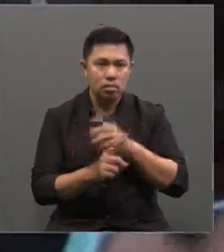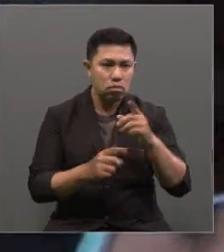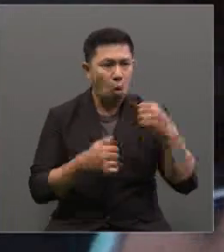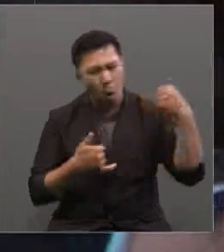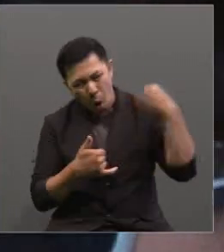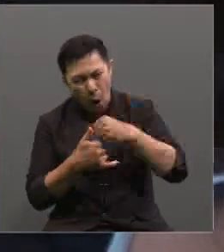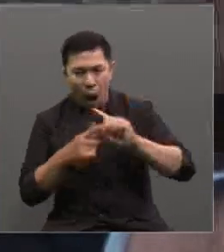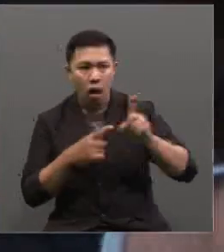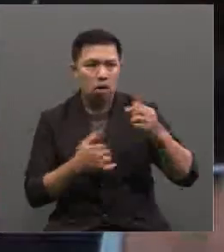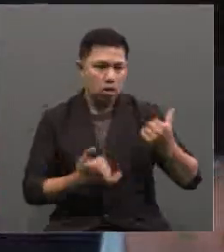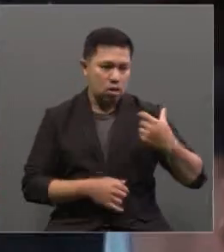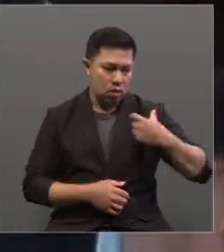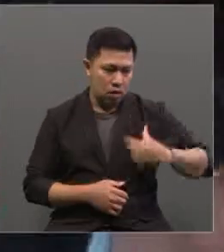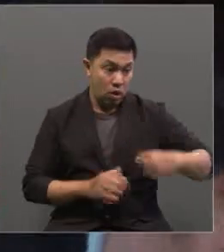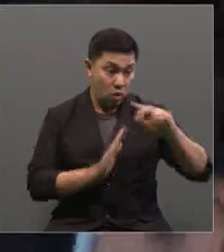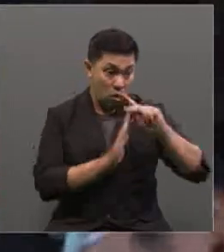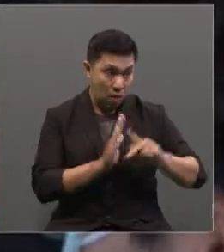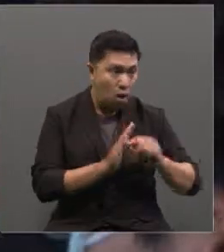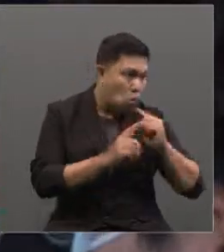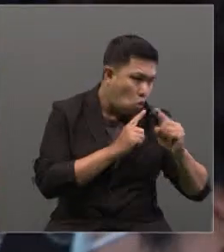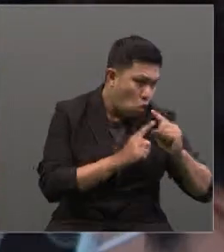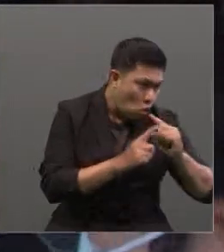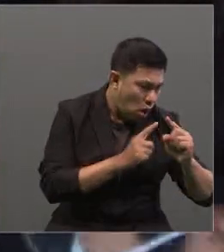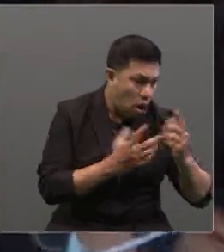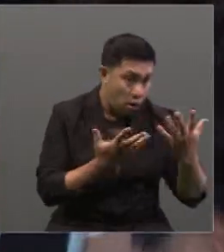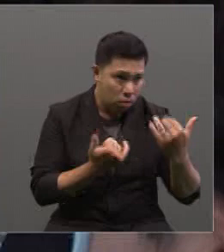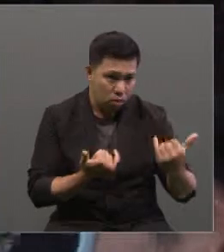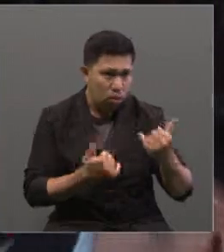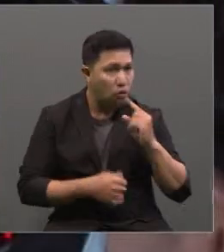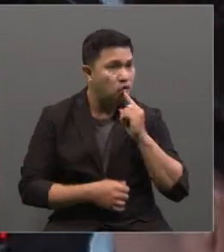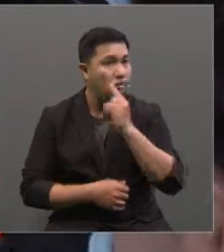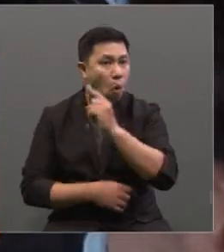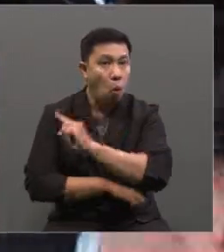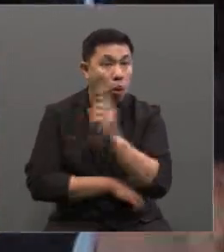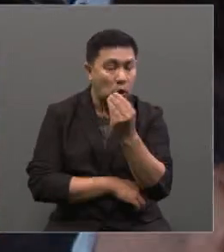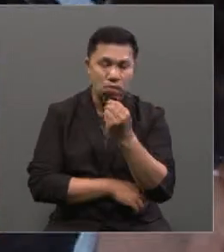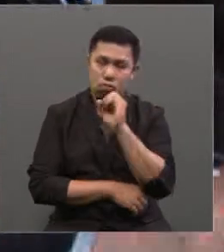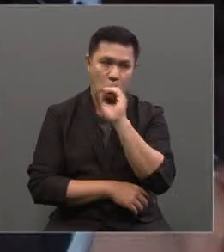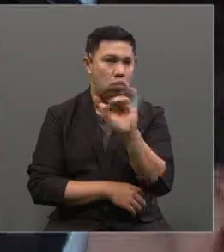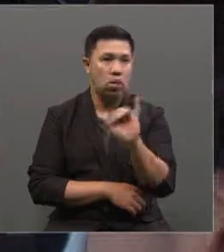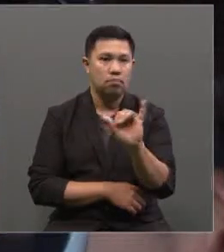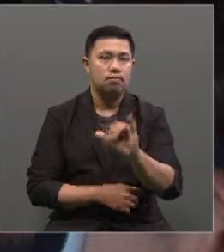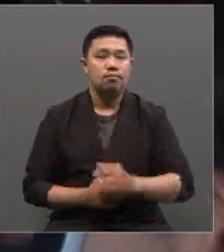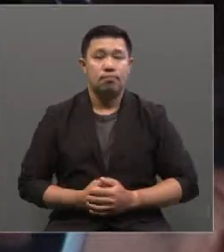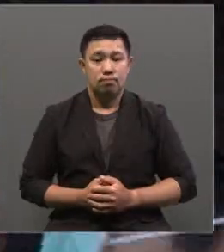ากับทนายเนื่องจากว่ายังไม่หมดอายุความแต่ยังบอกไม่ได้นะครับว่าจะไปแจ้งความวันไหนครับ